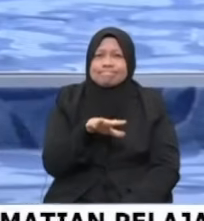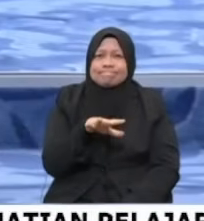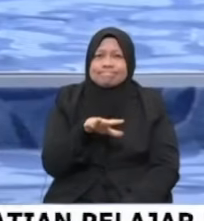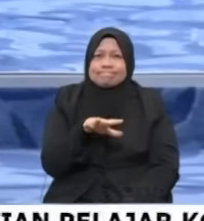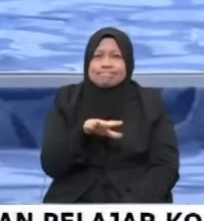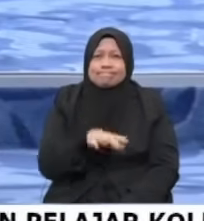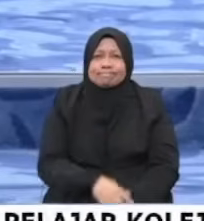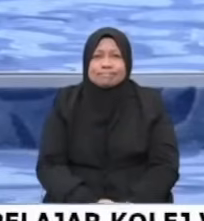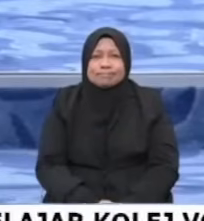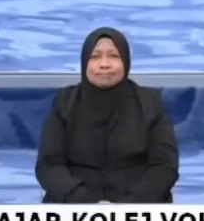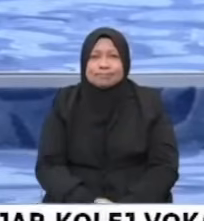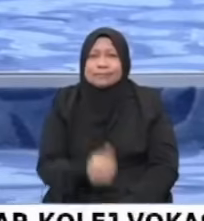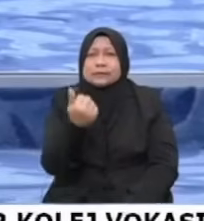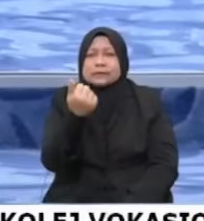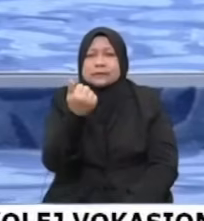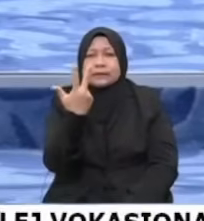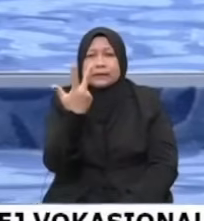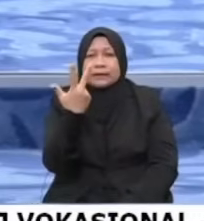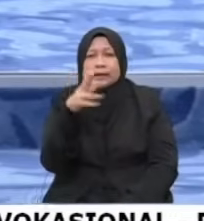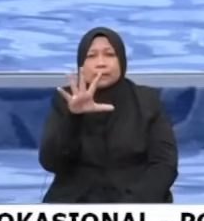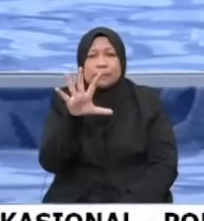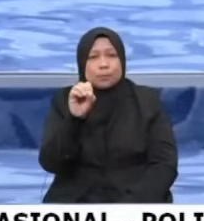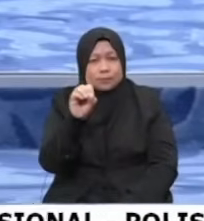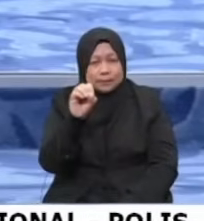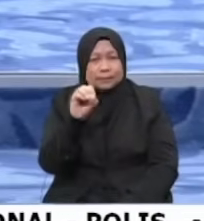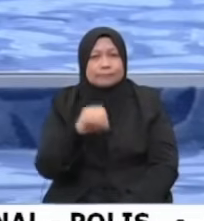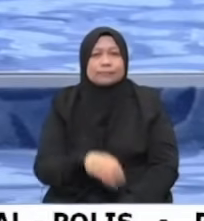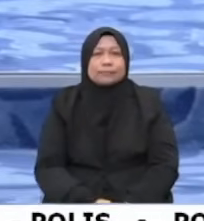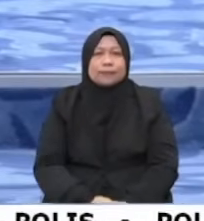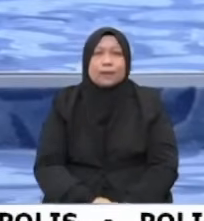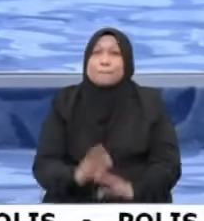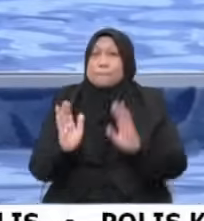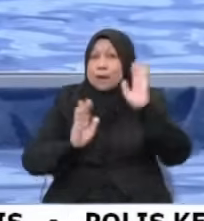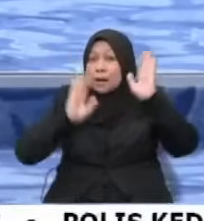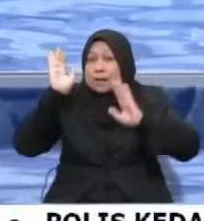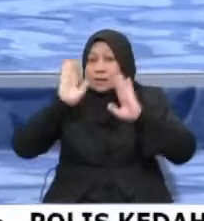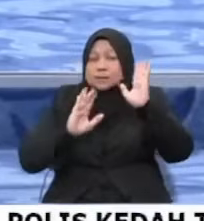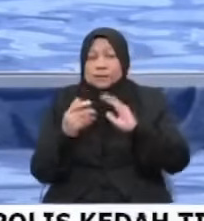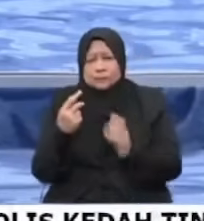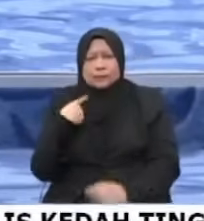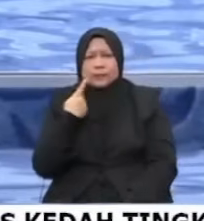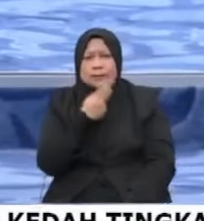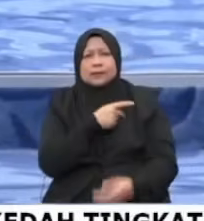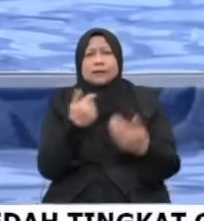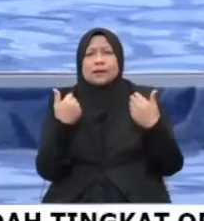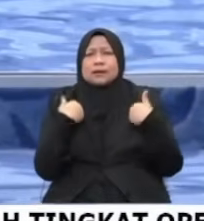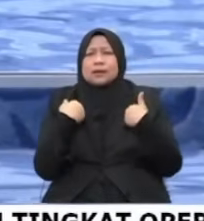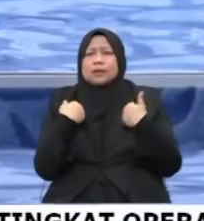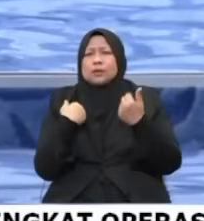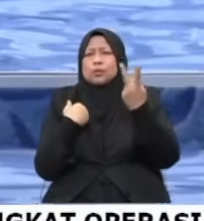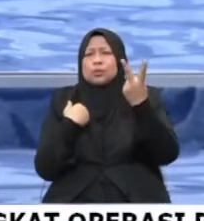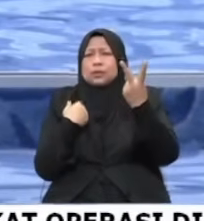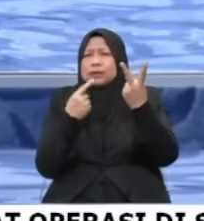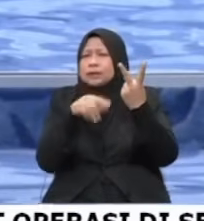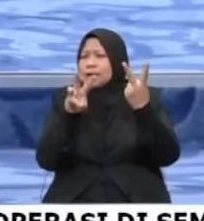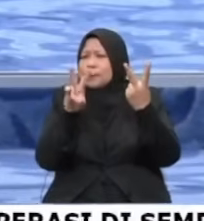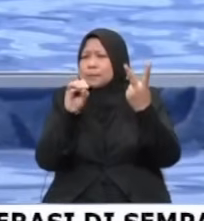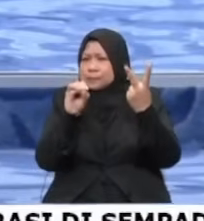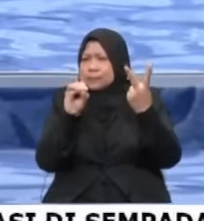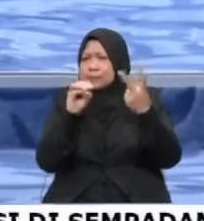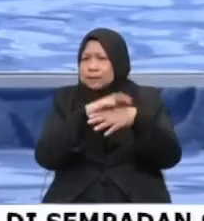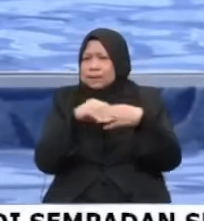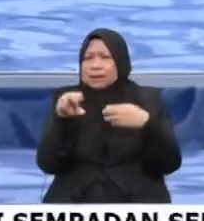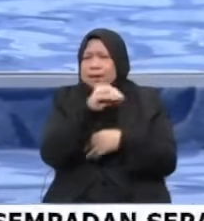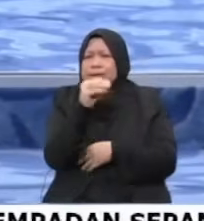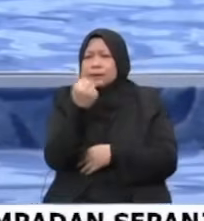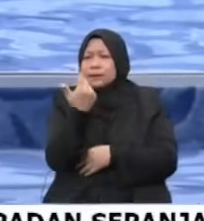Thailand R3 50 Malaysia Kita ada di antara r2.60